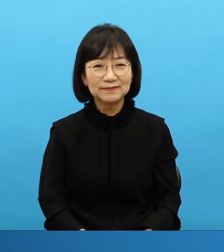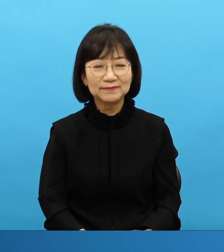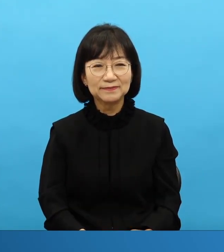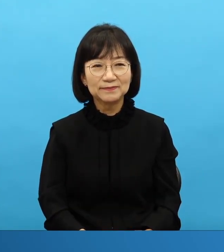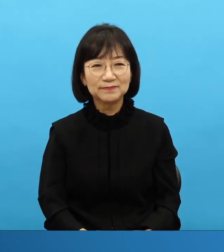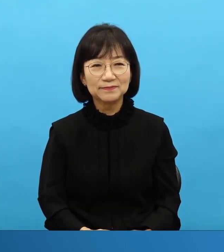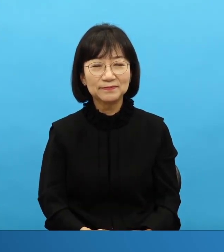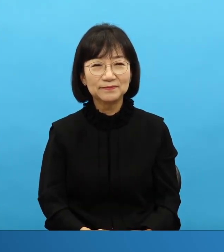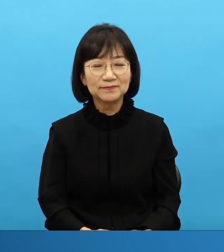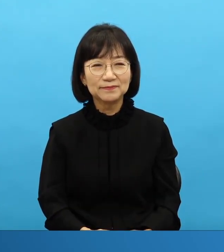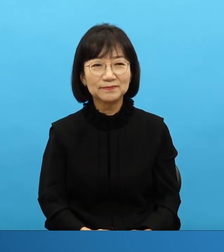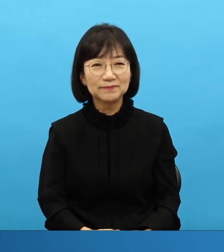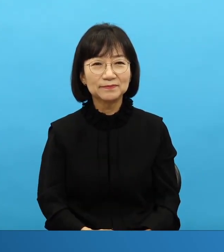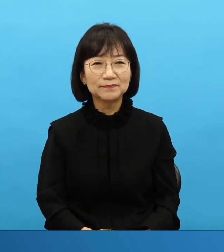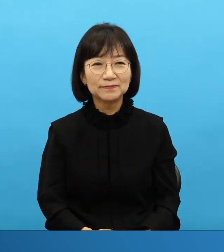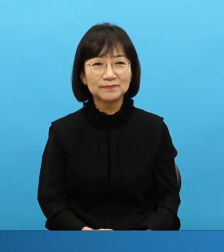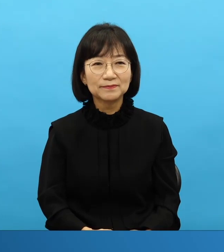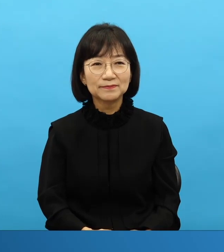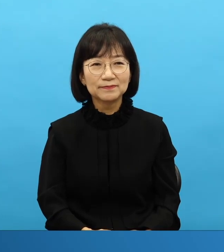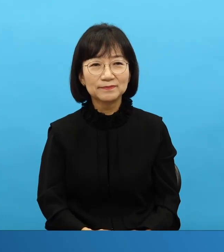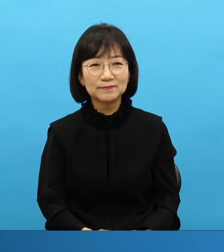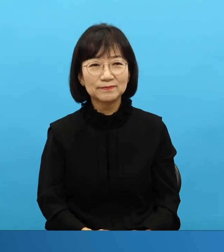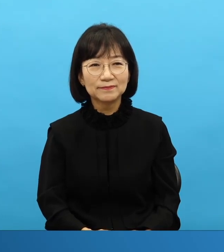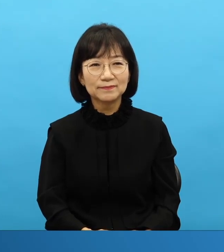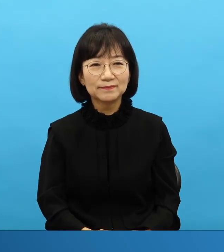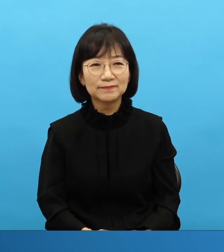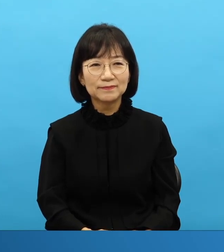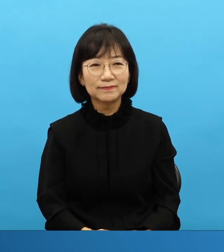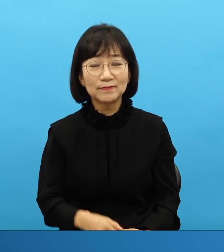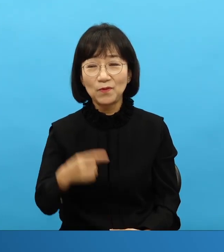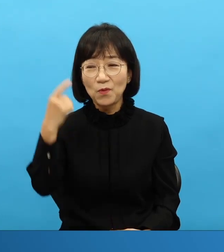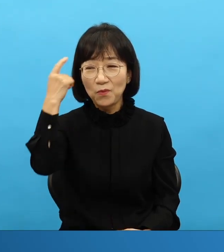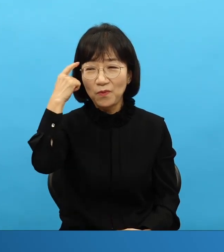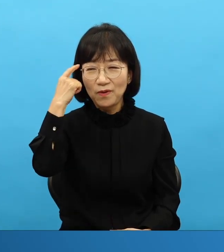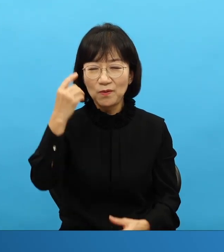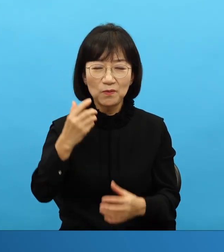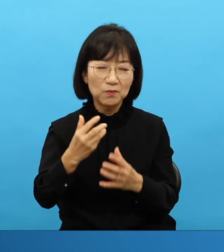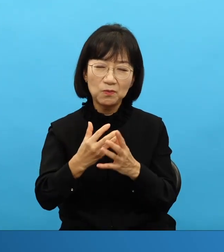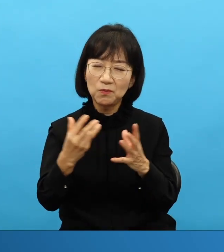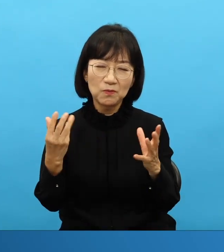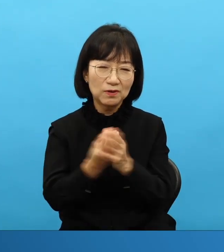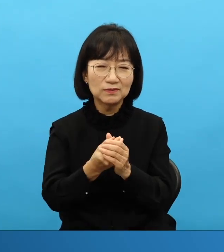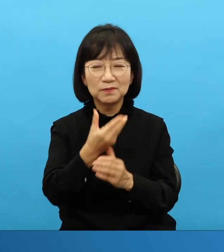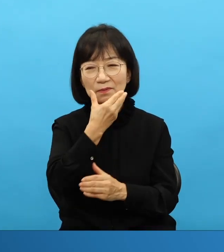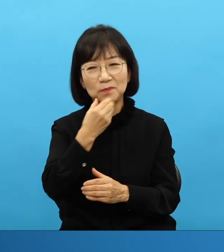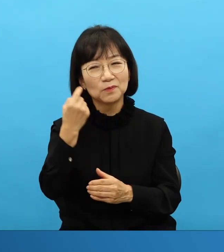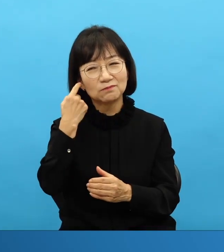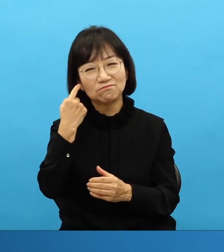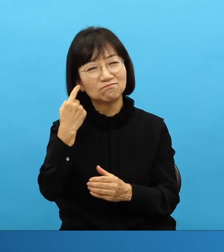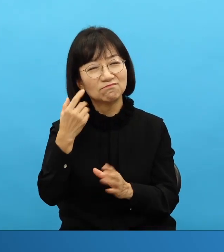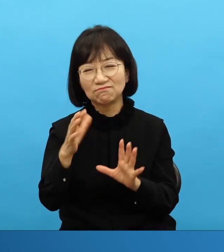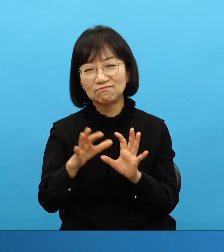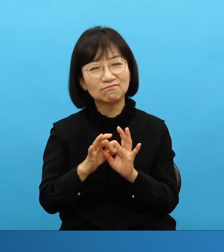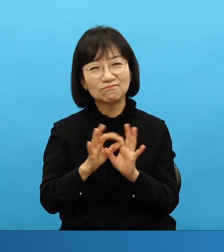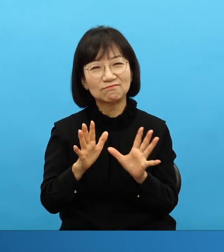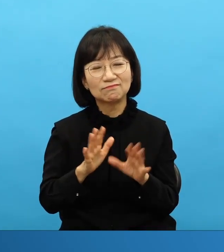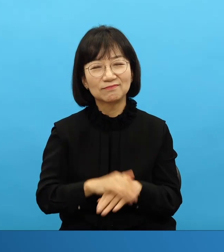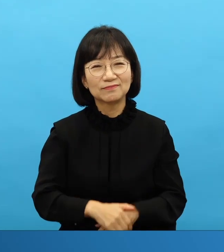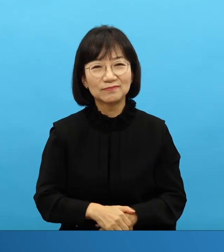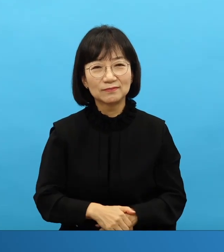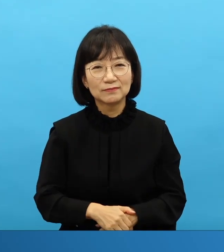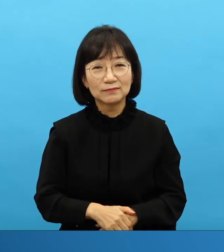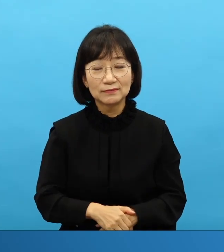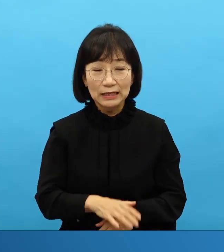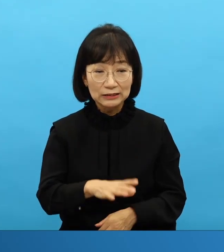왜 그러느냐? 为什么这样呢？ 아니에요. 不是的， 처음부터 아니더라고요. 因为一开始就不是这样的， 처음부터